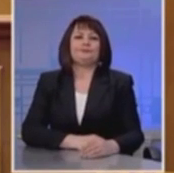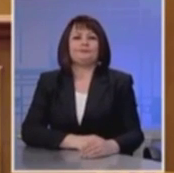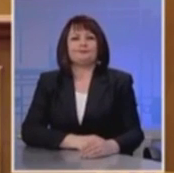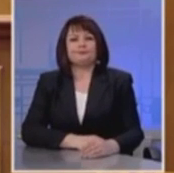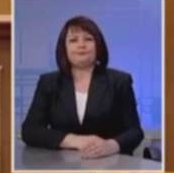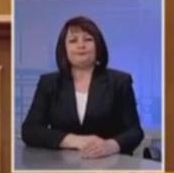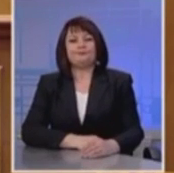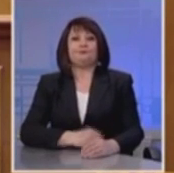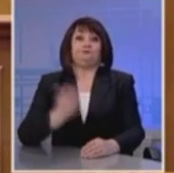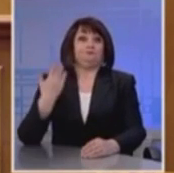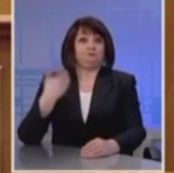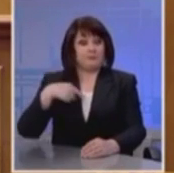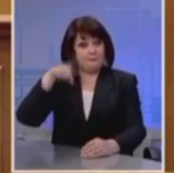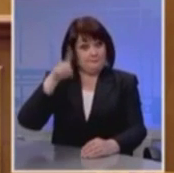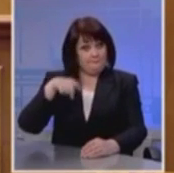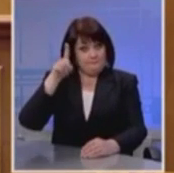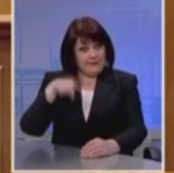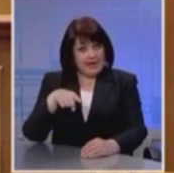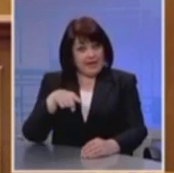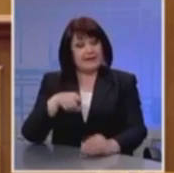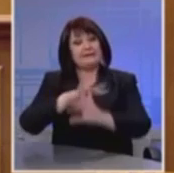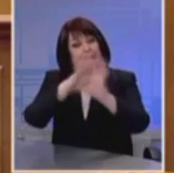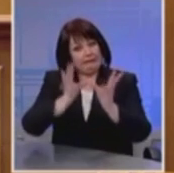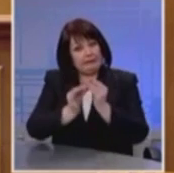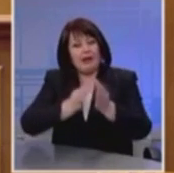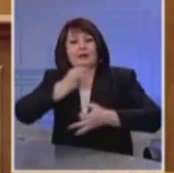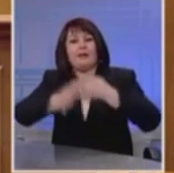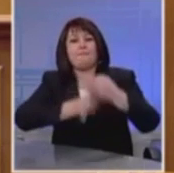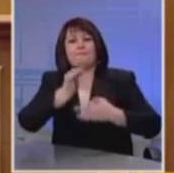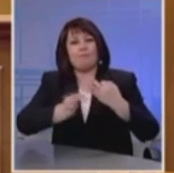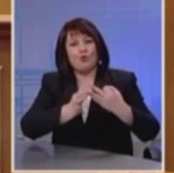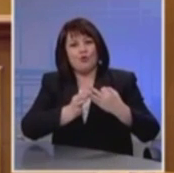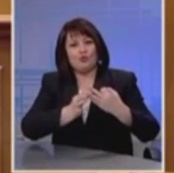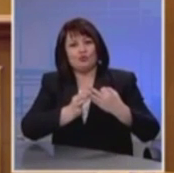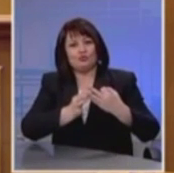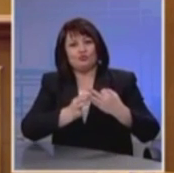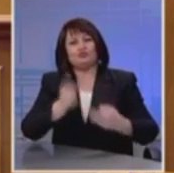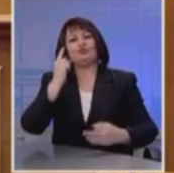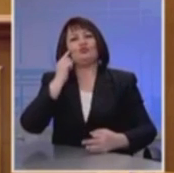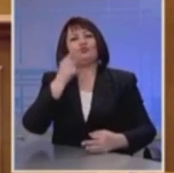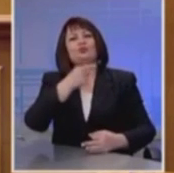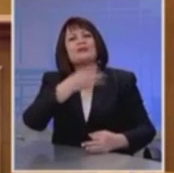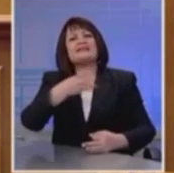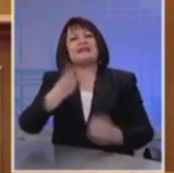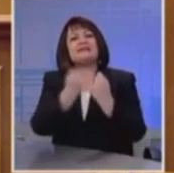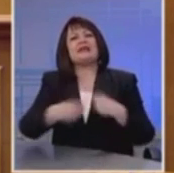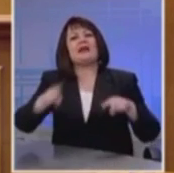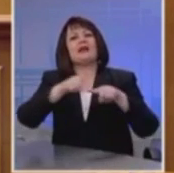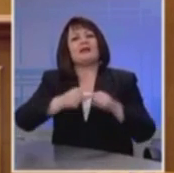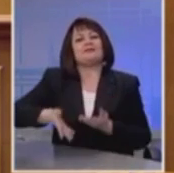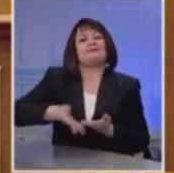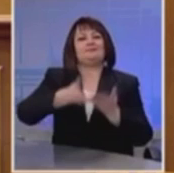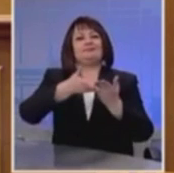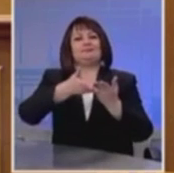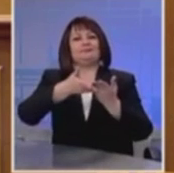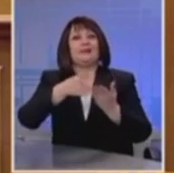Τις μέρες λοιπόν, για να το γενικεύσω, τις μέρες που τα πληρωμένα τρόλ του ΣΥΡΙΖΑ και τον ΑΝΕΛ πετούσαν